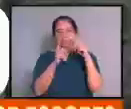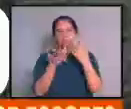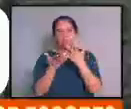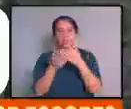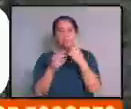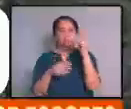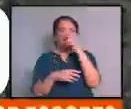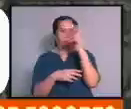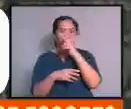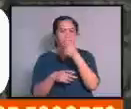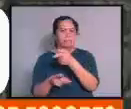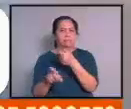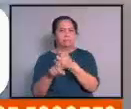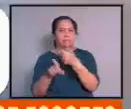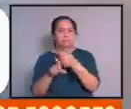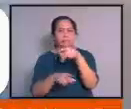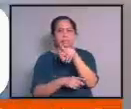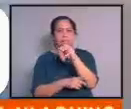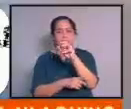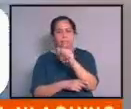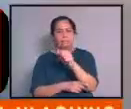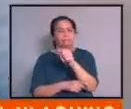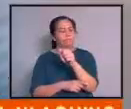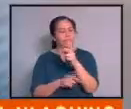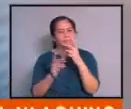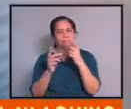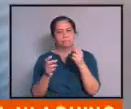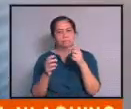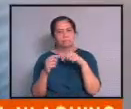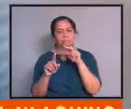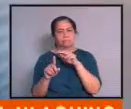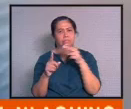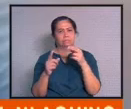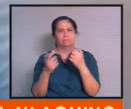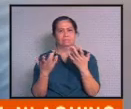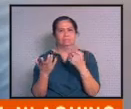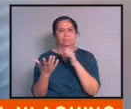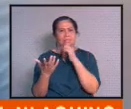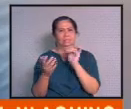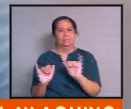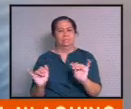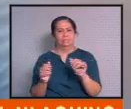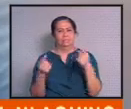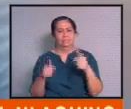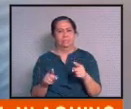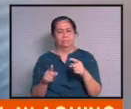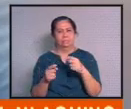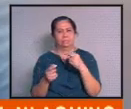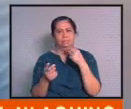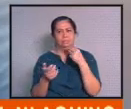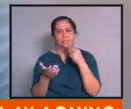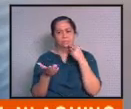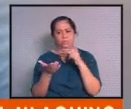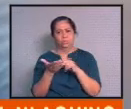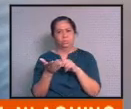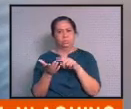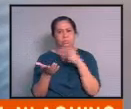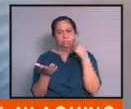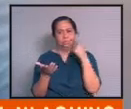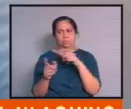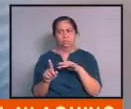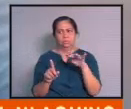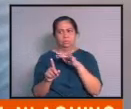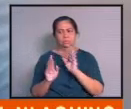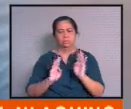kapabayaan ng PMA sa nangyari. It is very different from how he usually writes his notes. So yun po yung na-observe